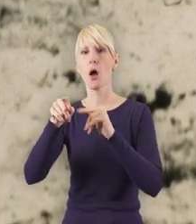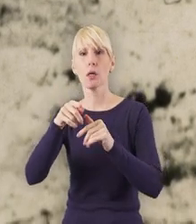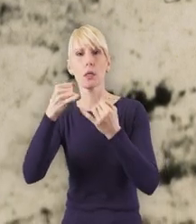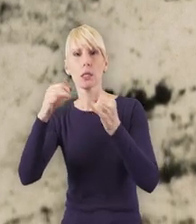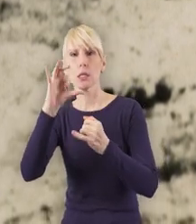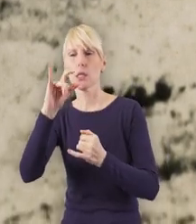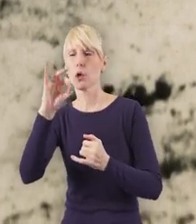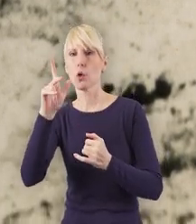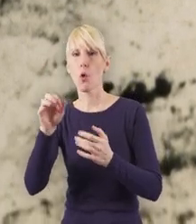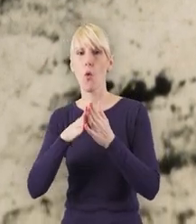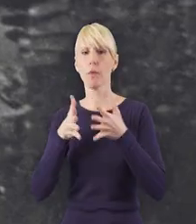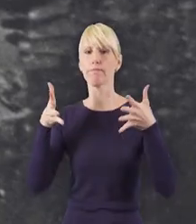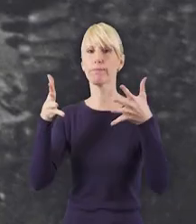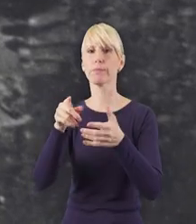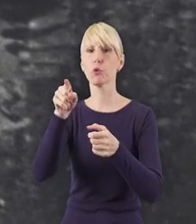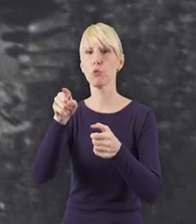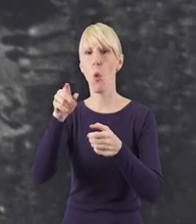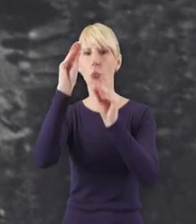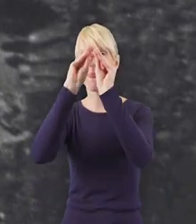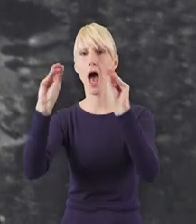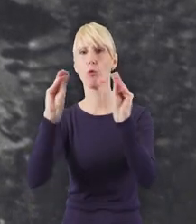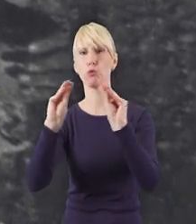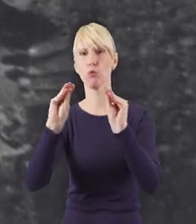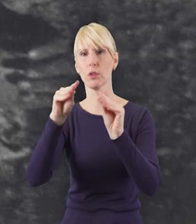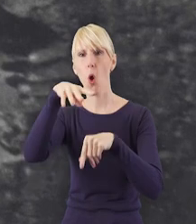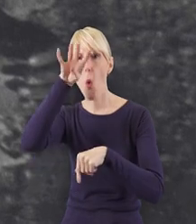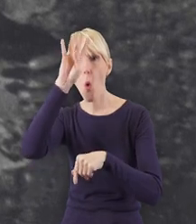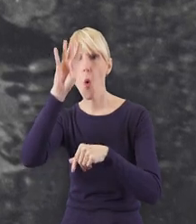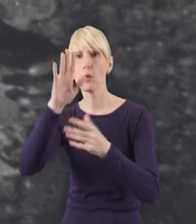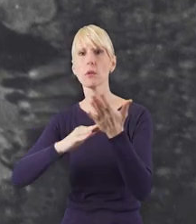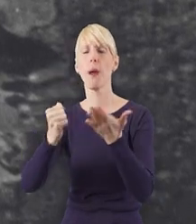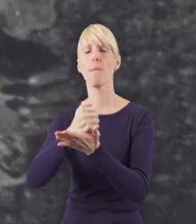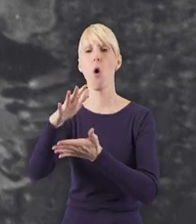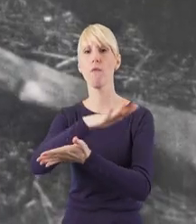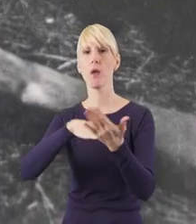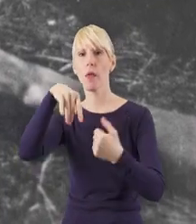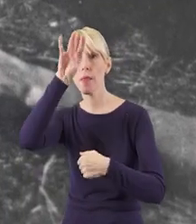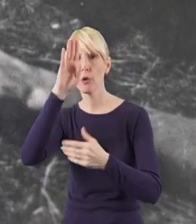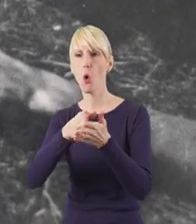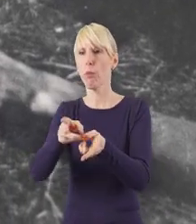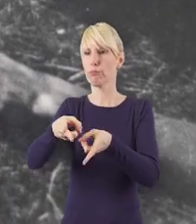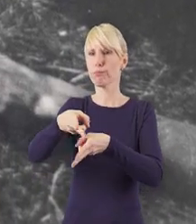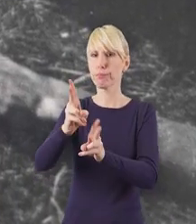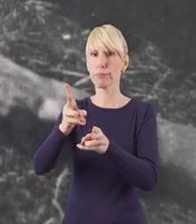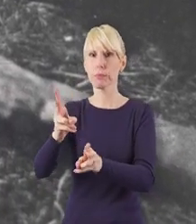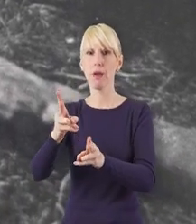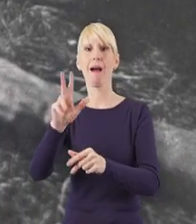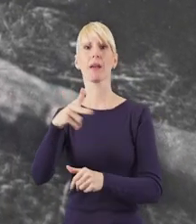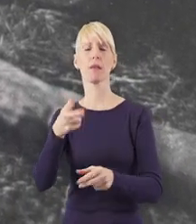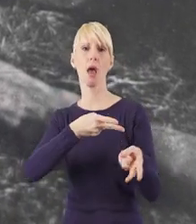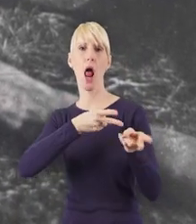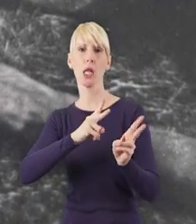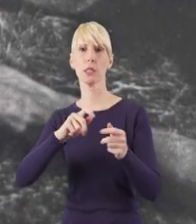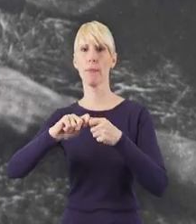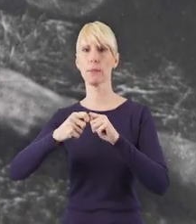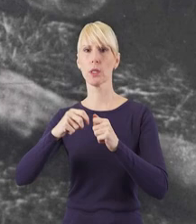miejscem kaźni dla nauczycieli z Łodzi i powiatu łódzkiego, rozstrzelanych w listopadzie i grudniu